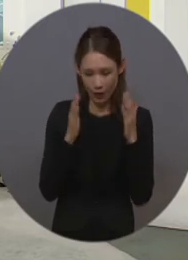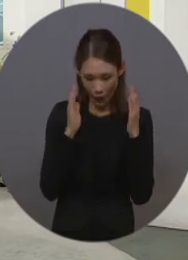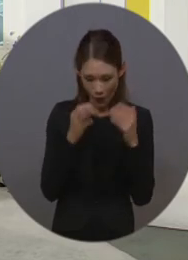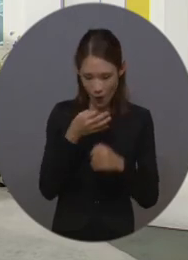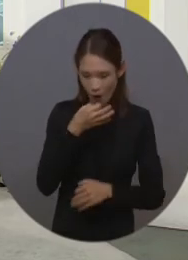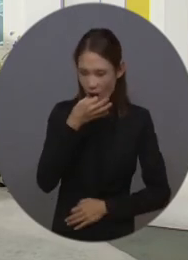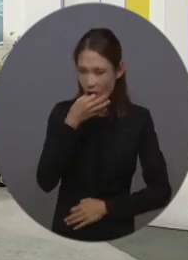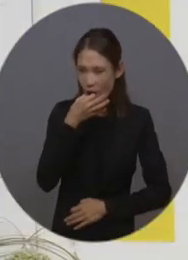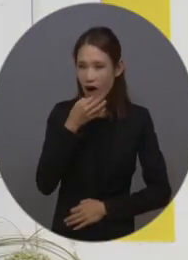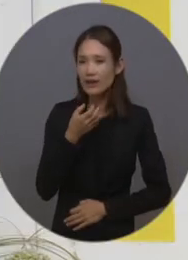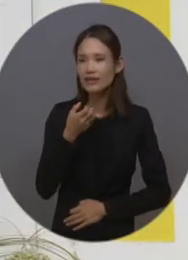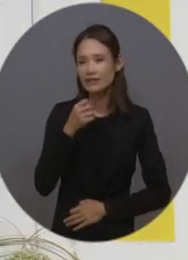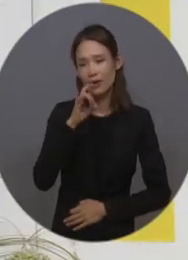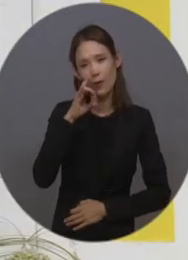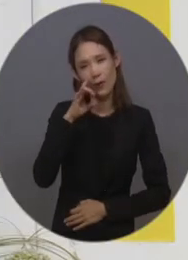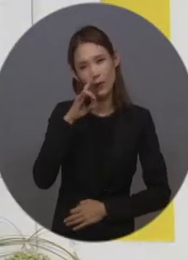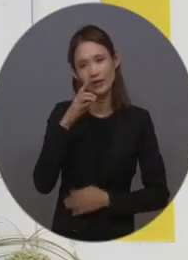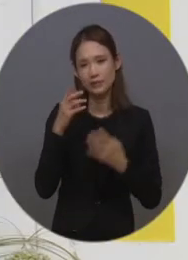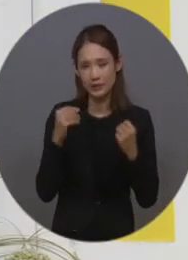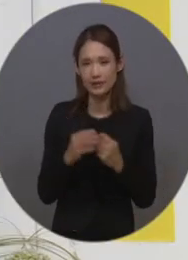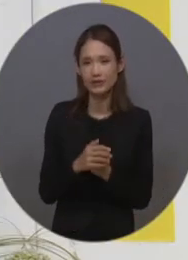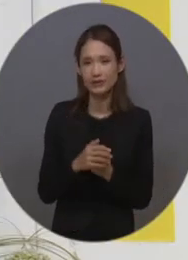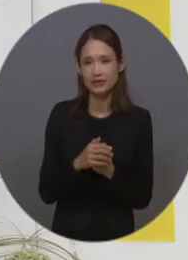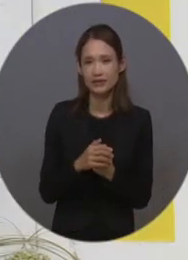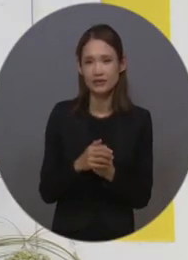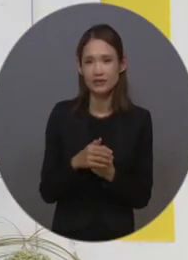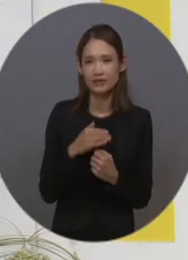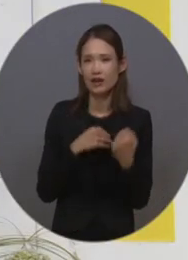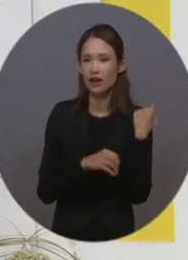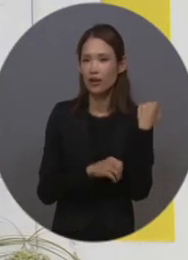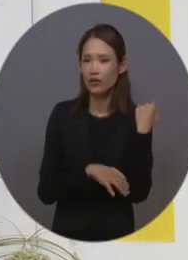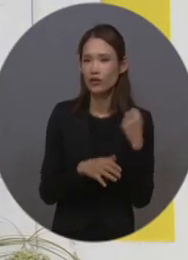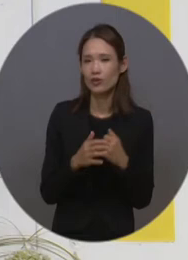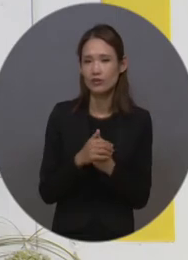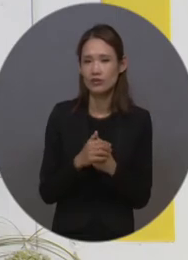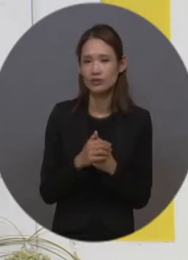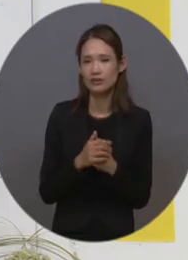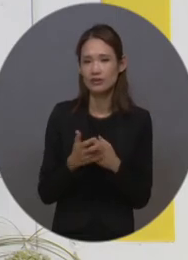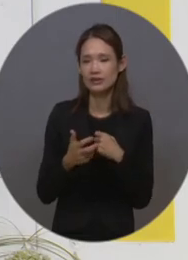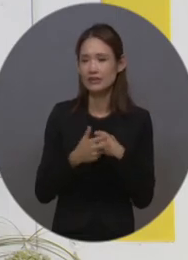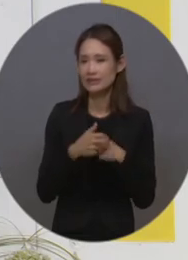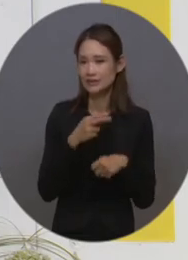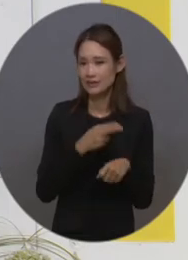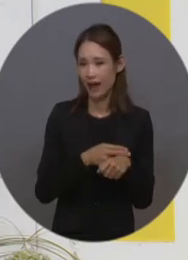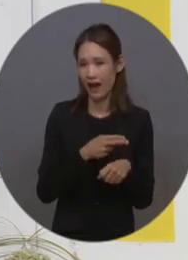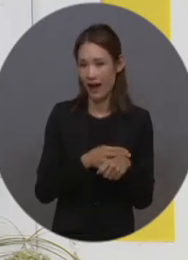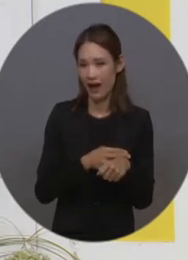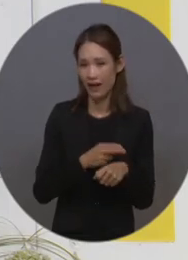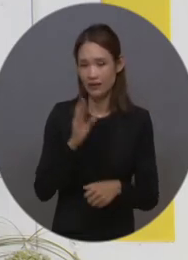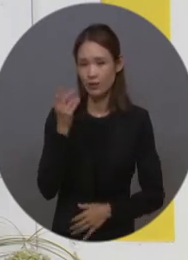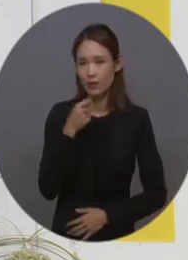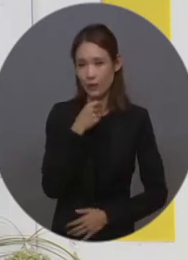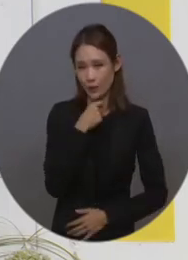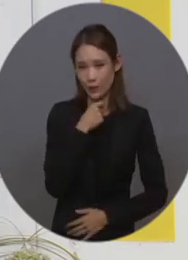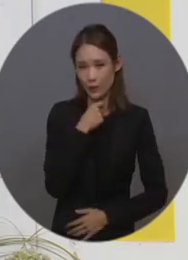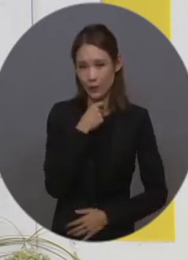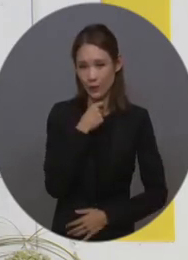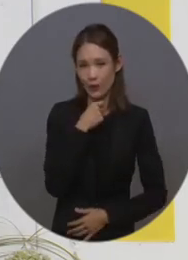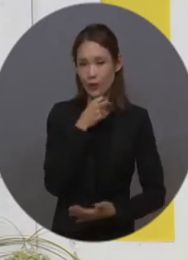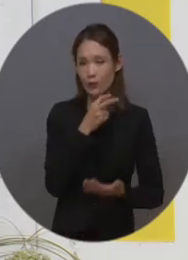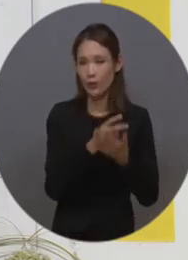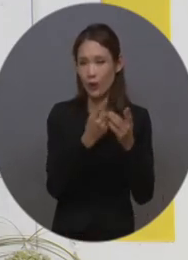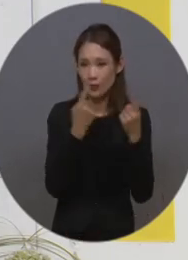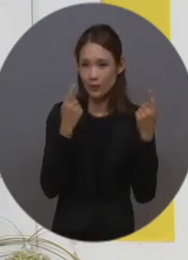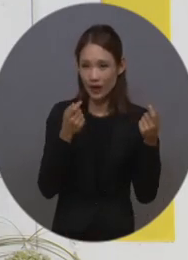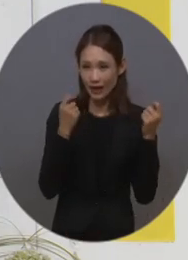있어요. 네. 호기심이 많고요. 네. 그래서 제가 원래는 의사가 되려고 그랬어요. 법대를 나오셨잖아요. 네,